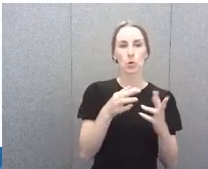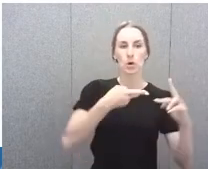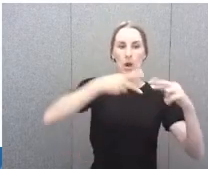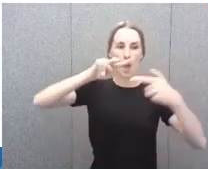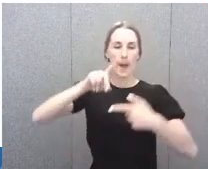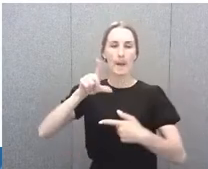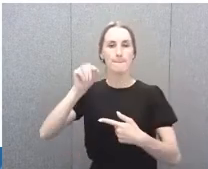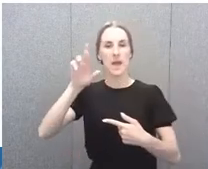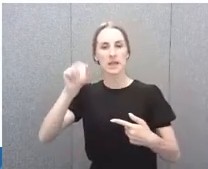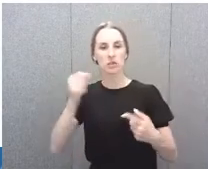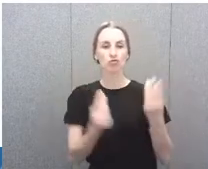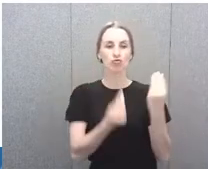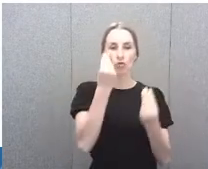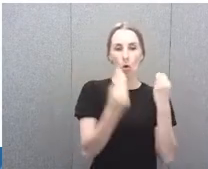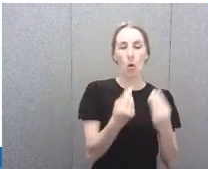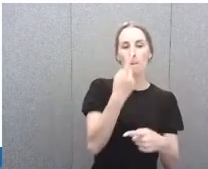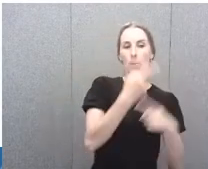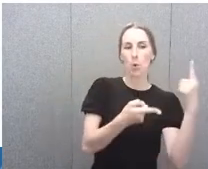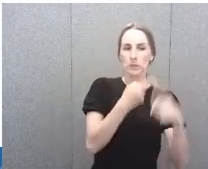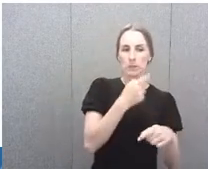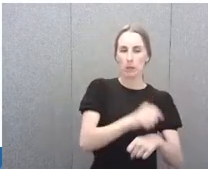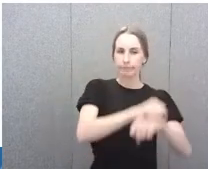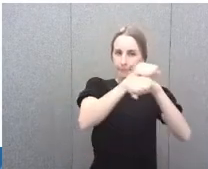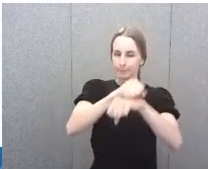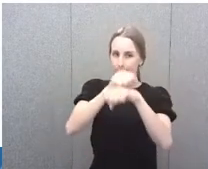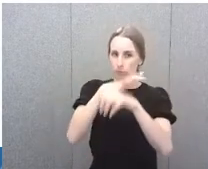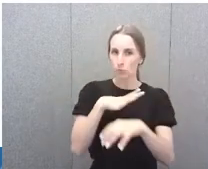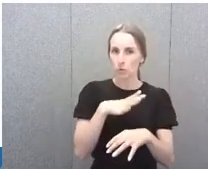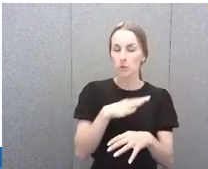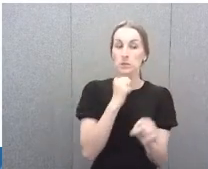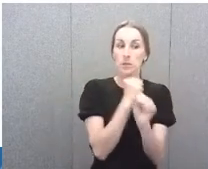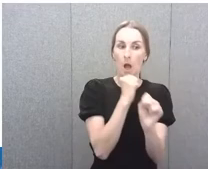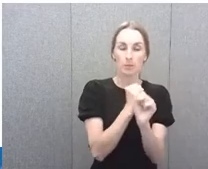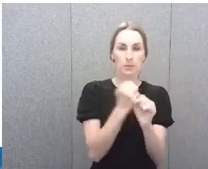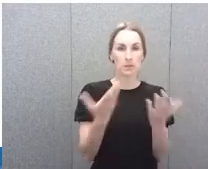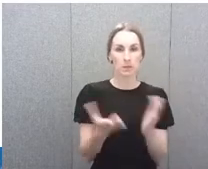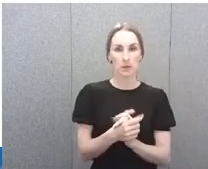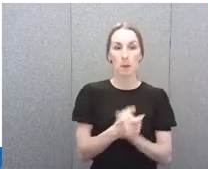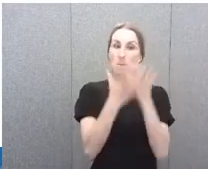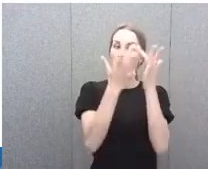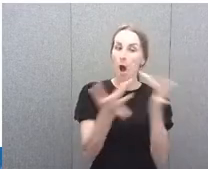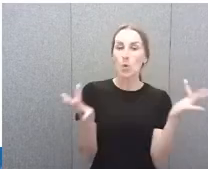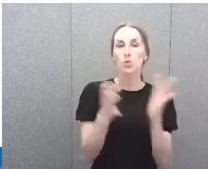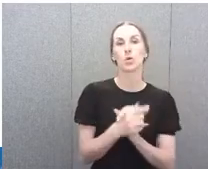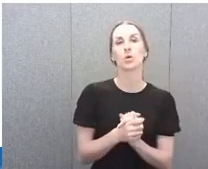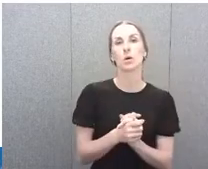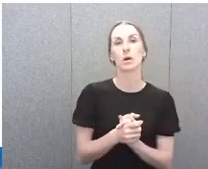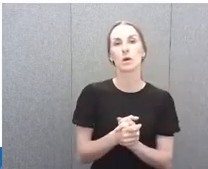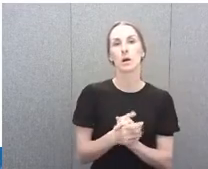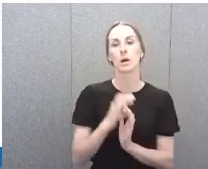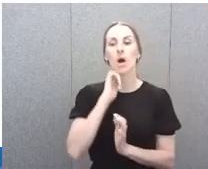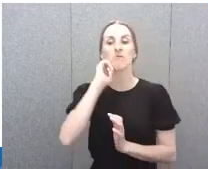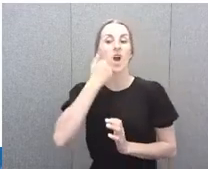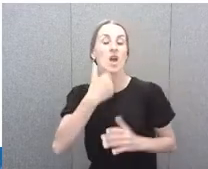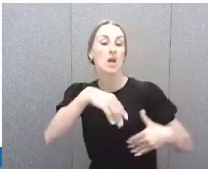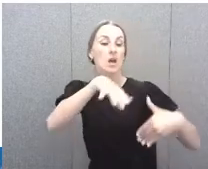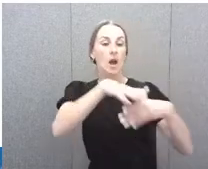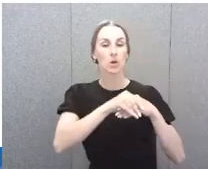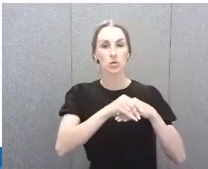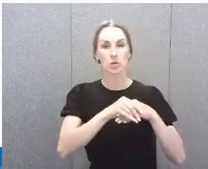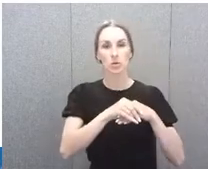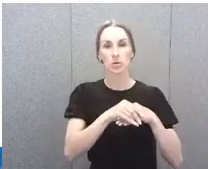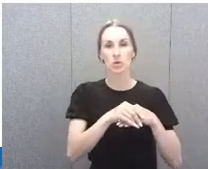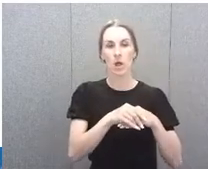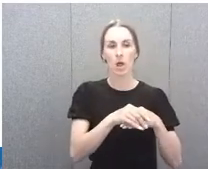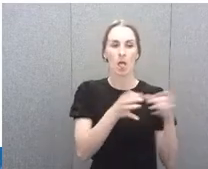сейчас рассматривается резолюция по политическому бойкоту пекинских игр. И это та огромная работа, которая как раз-таки демонстрирует, что когда